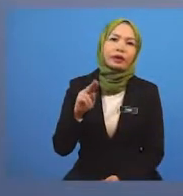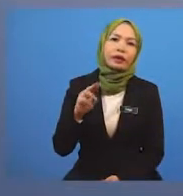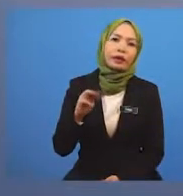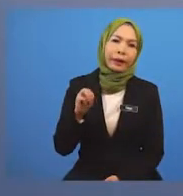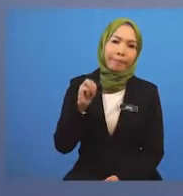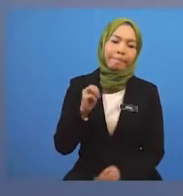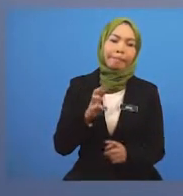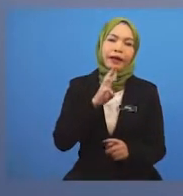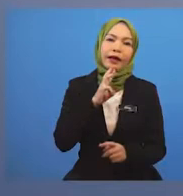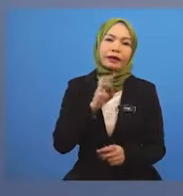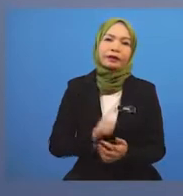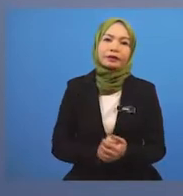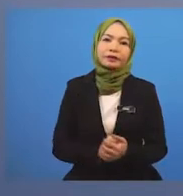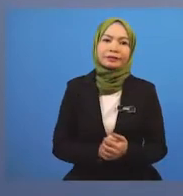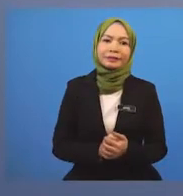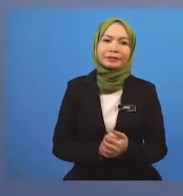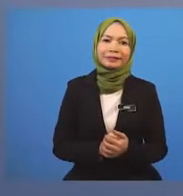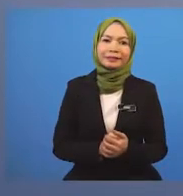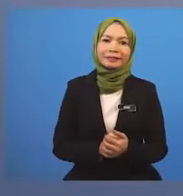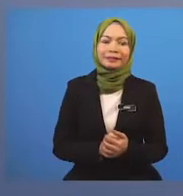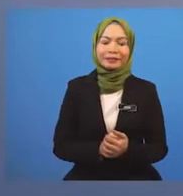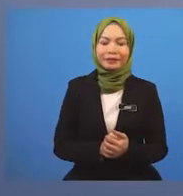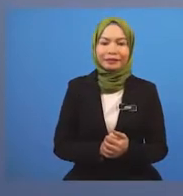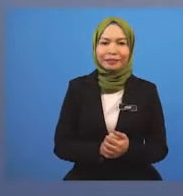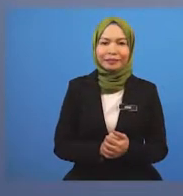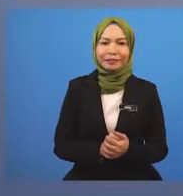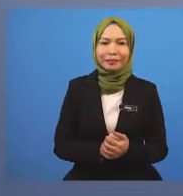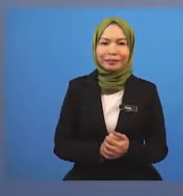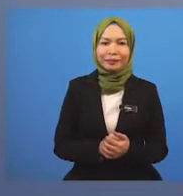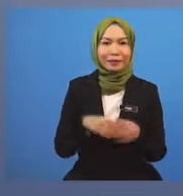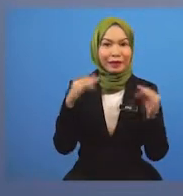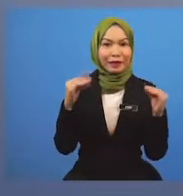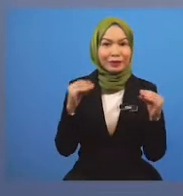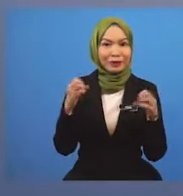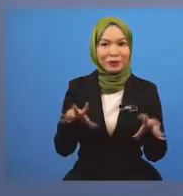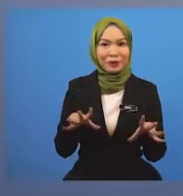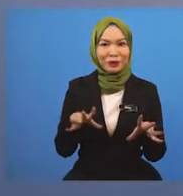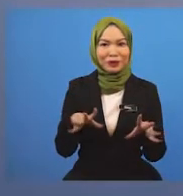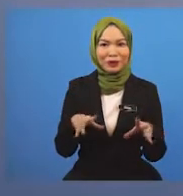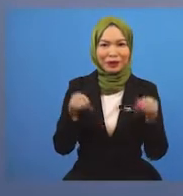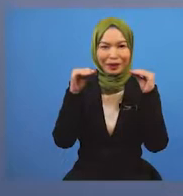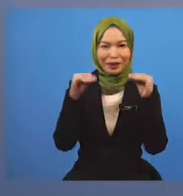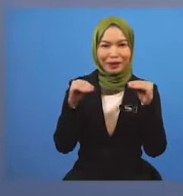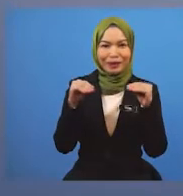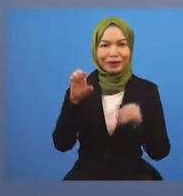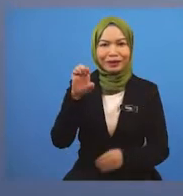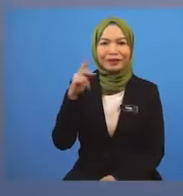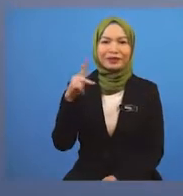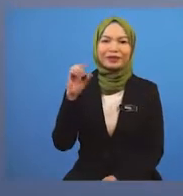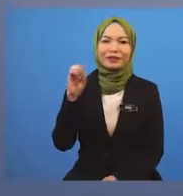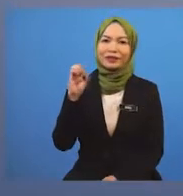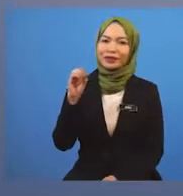telah pun menerangkan dengan panjang lebar tentang definisi termokimia, tindak balas eksotermik dan tindak balas